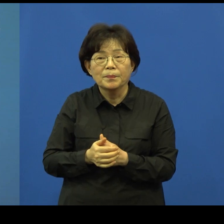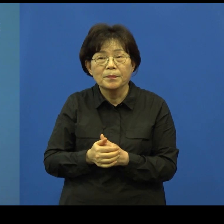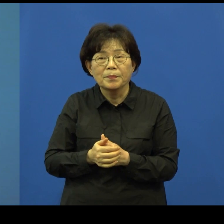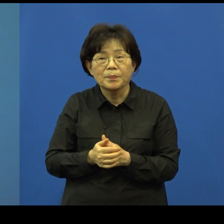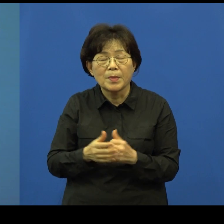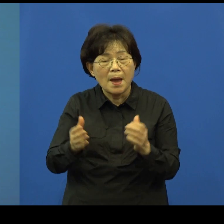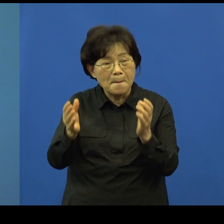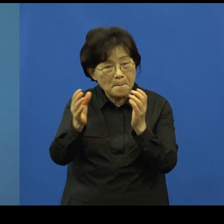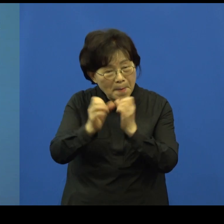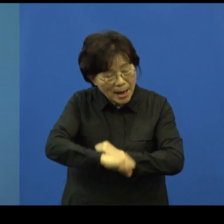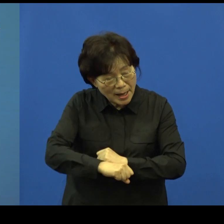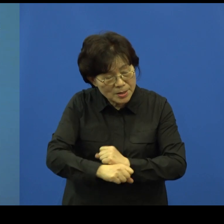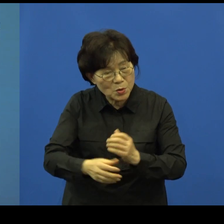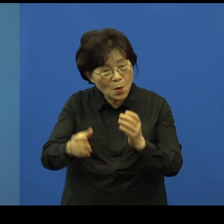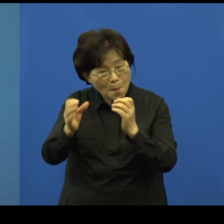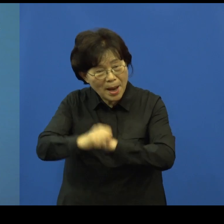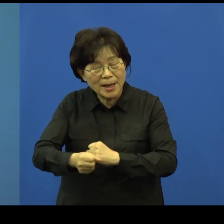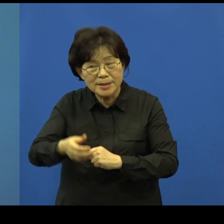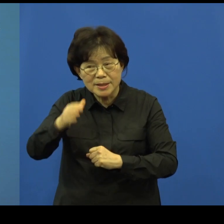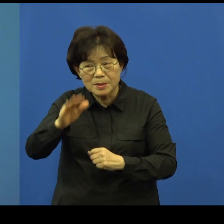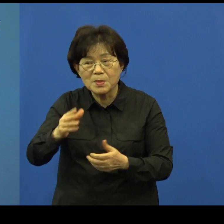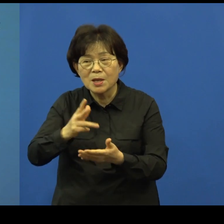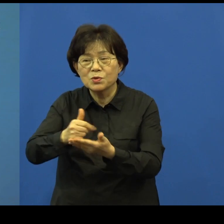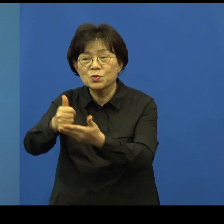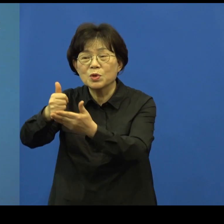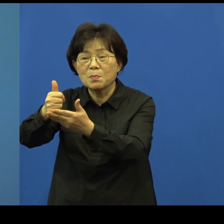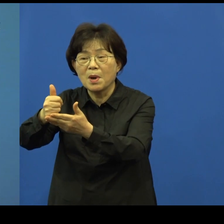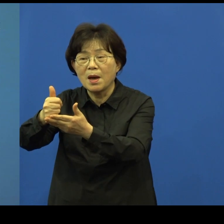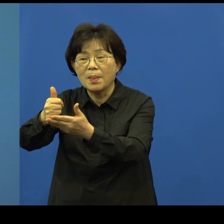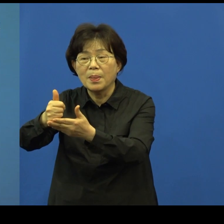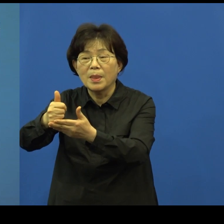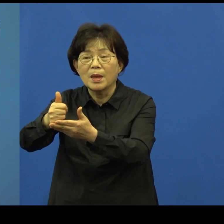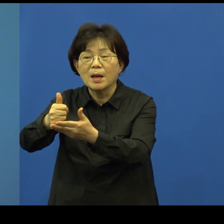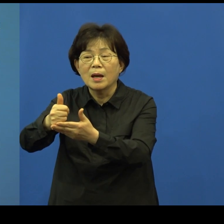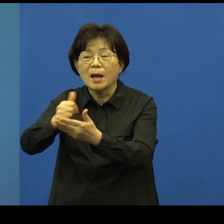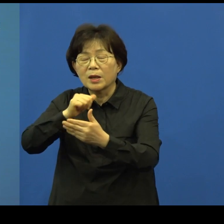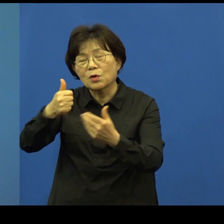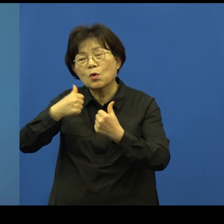아무리 망가져도 주님은 우리를 포기하지 않거든요.